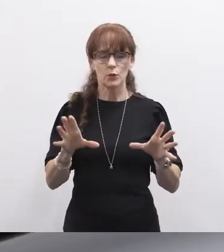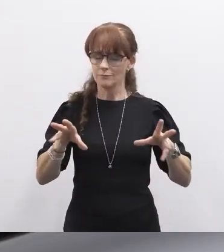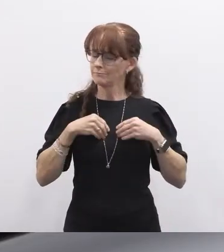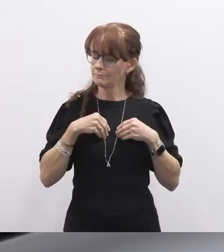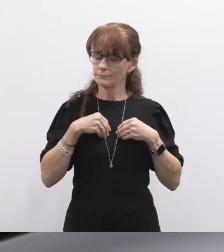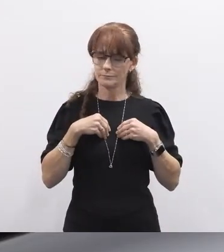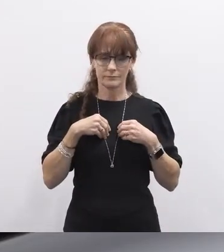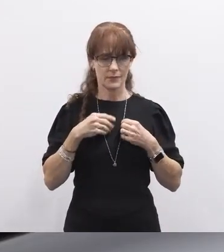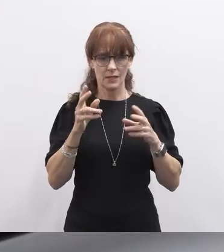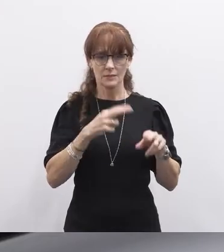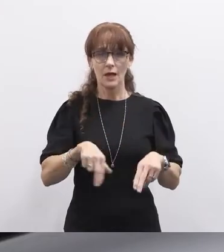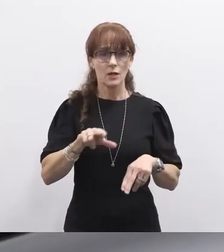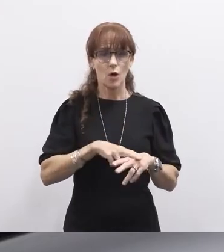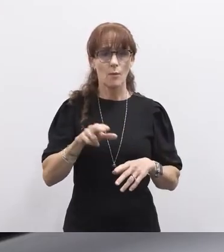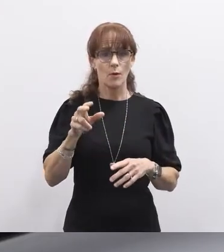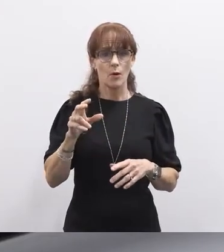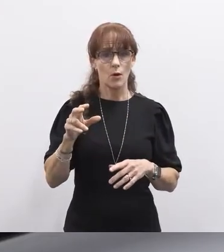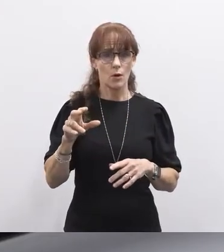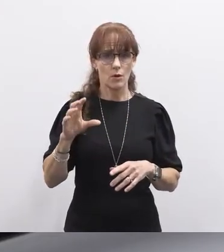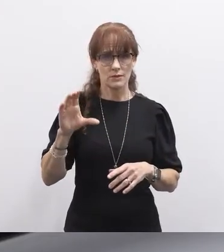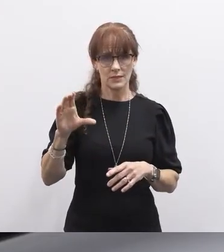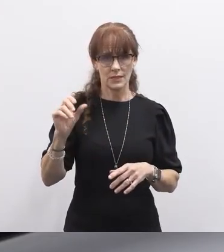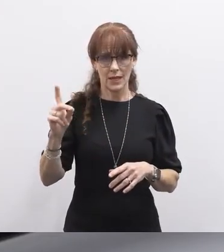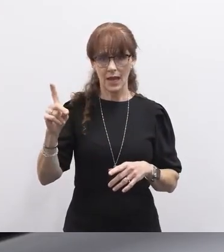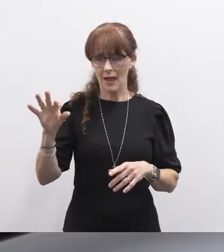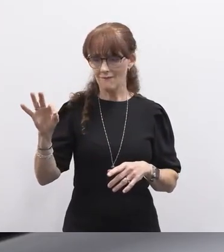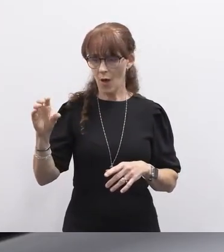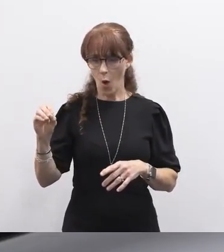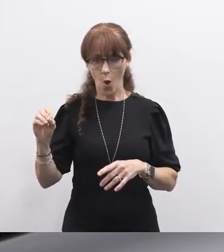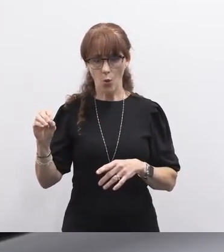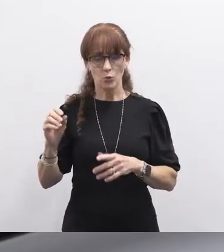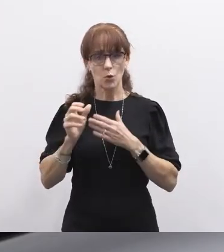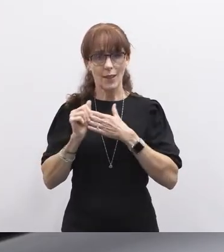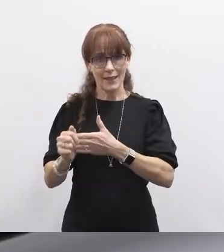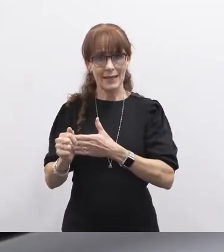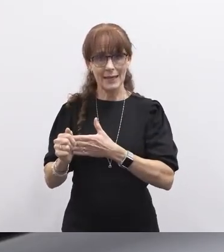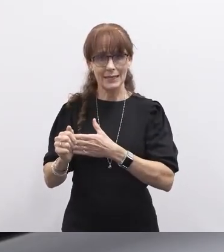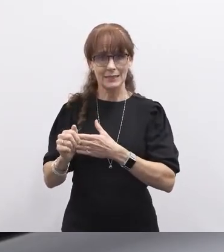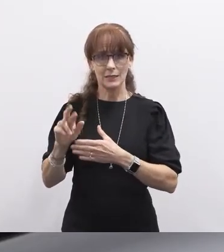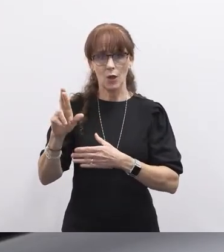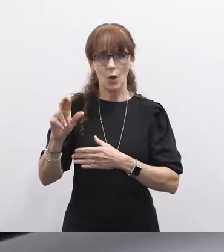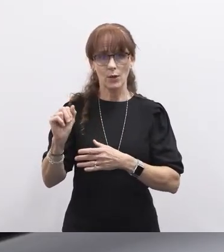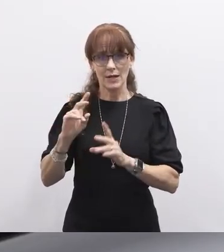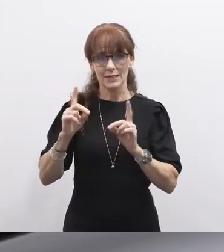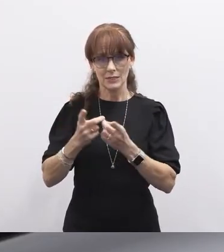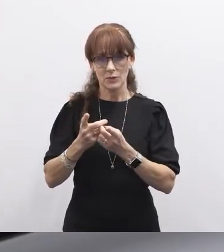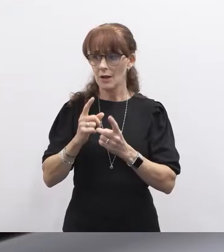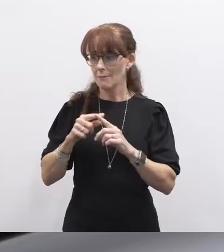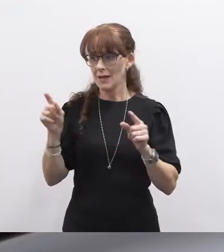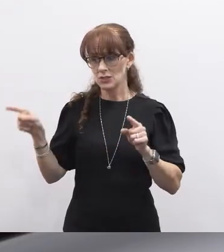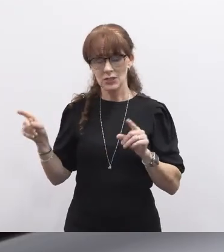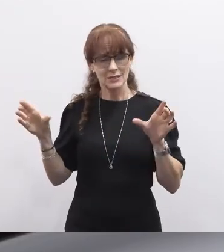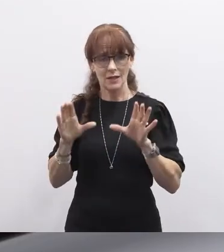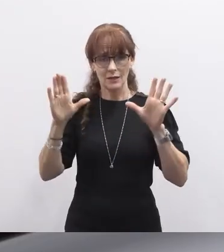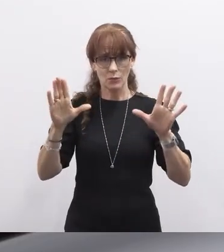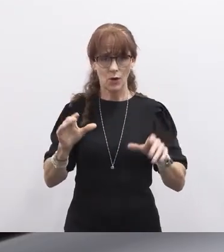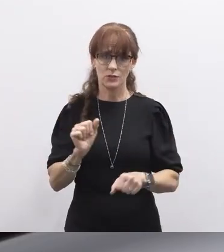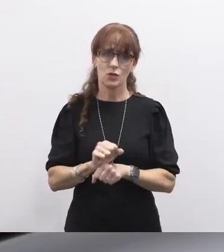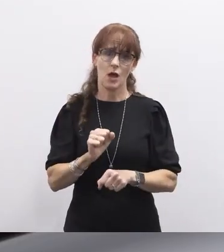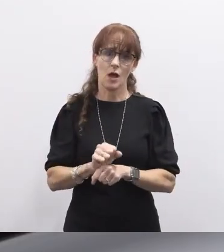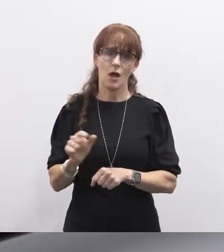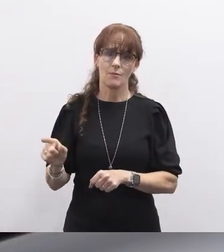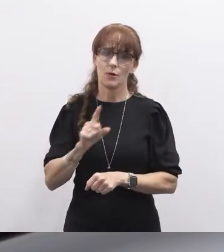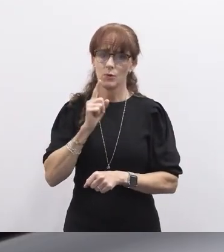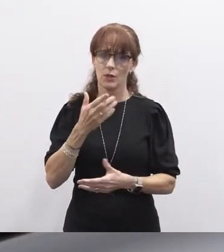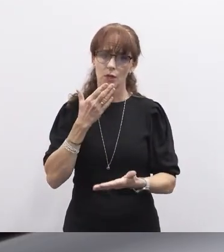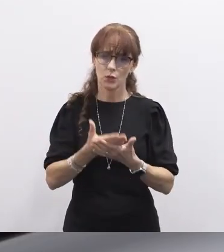អ្នកស្រី Yumi គាត់ប្រាប់ថាគាត់នឹងធ្វើគាត់ស្ម័គ្រធ្វើកិច្ច